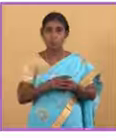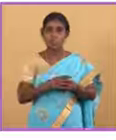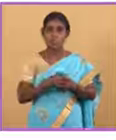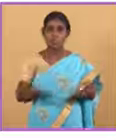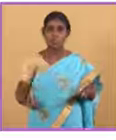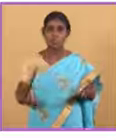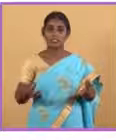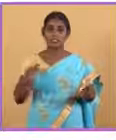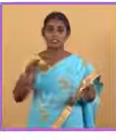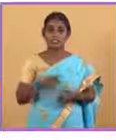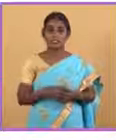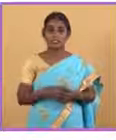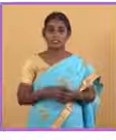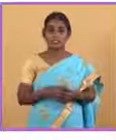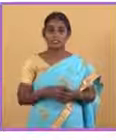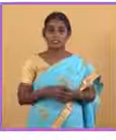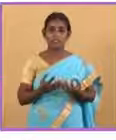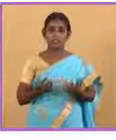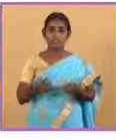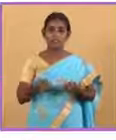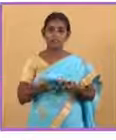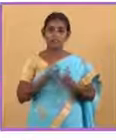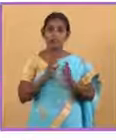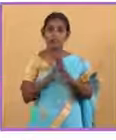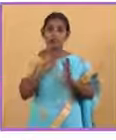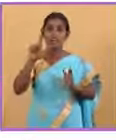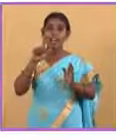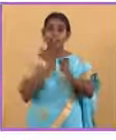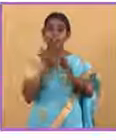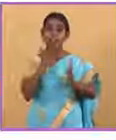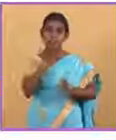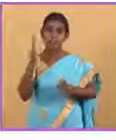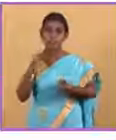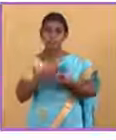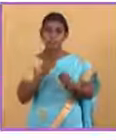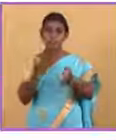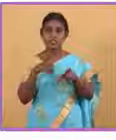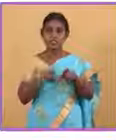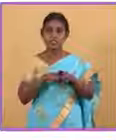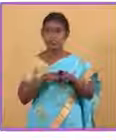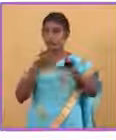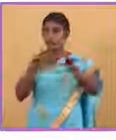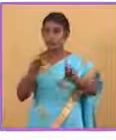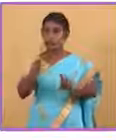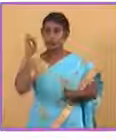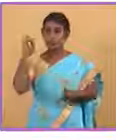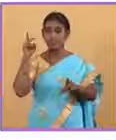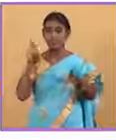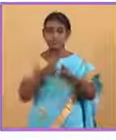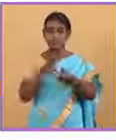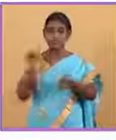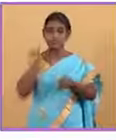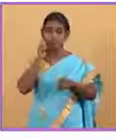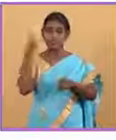தவச்சாலையையும் பாமானர் நூலகத்தையும் அமைத்துள்ளார். இப்போது நீங்கள் பார்க்கின்றீர்கள் அல்லவா, இவர் தான் செந்தமிழ் அந்தனர்